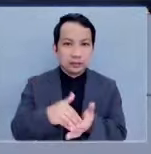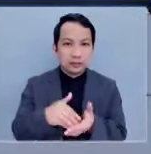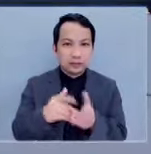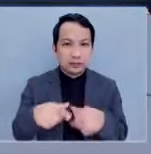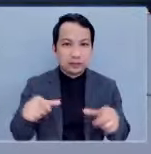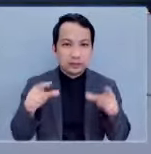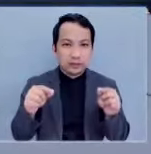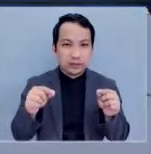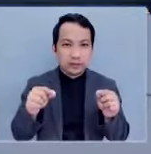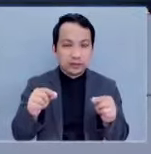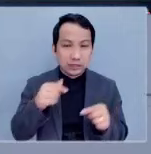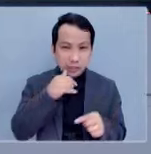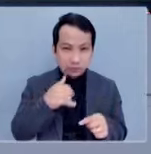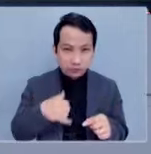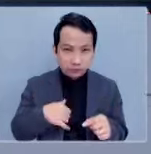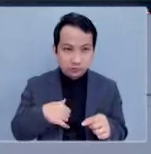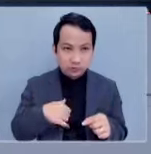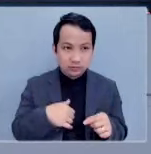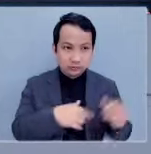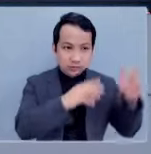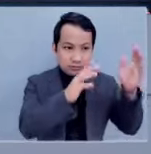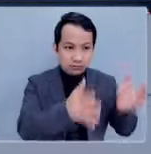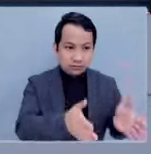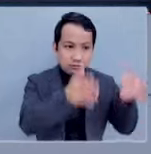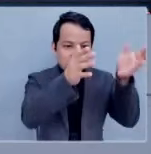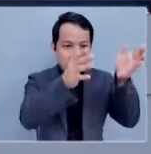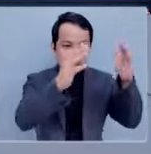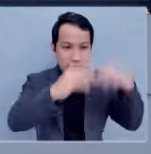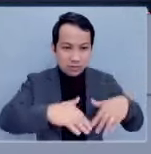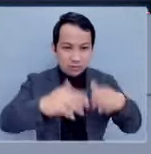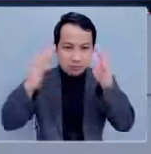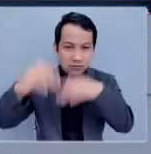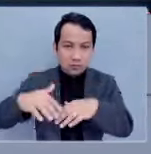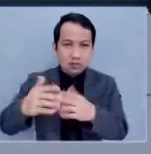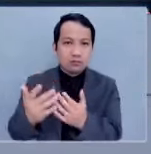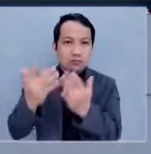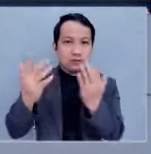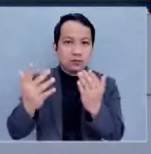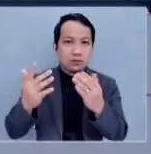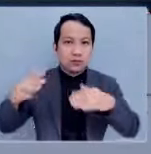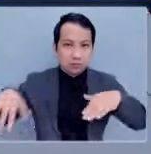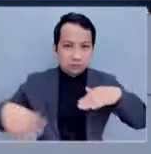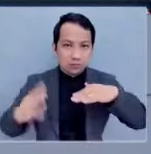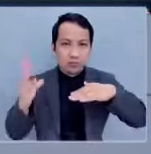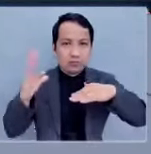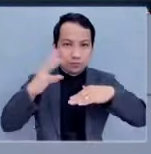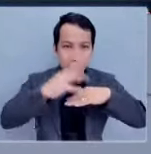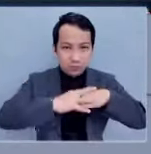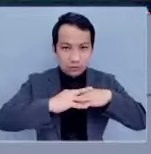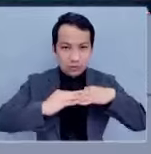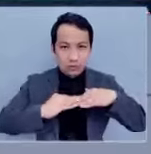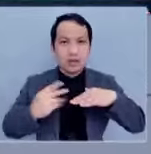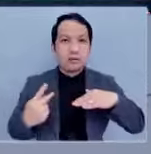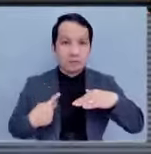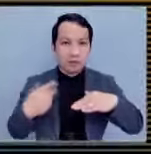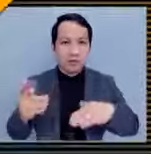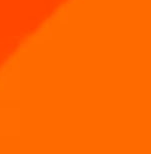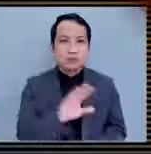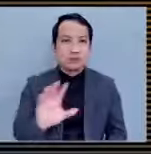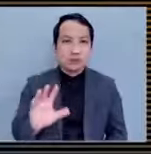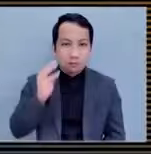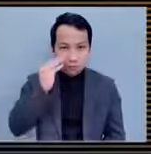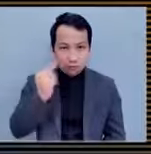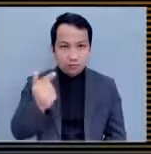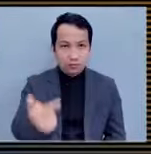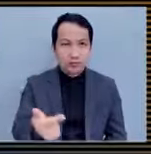ka ng mga gusali at bahay ang gumuho at nasunog at may tsunami pa. Nasa front line ng balitang yan, Simon Gualve.